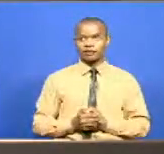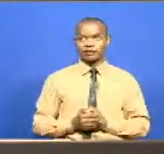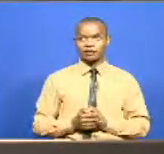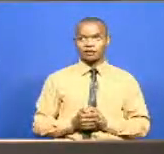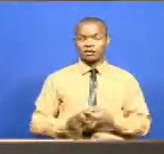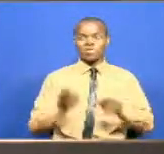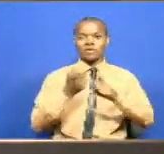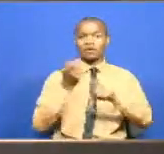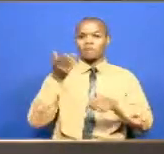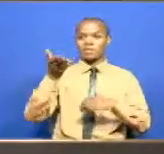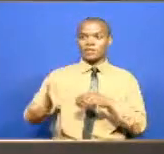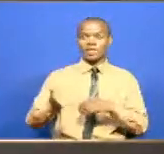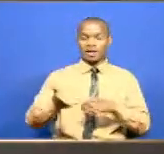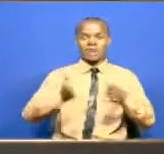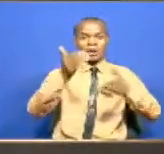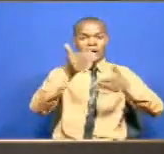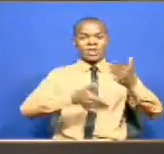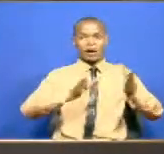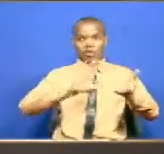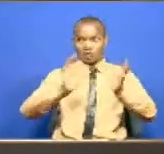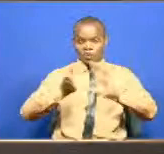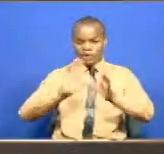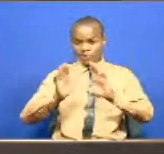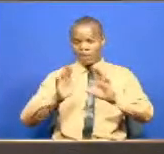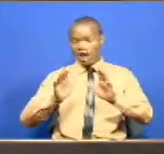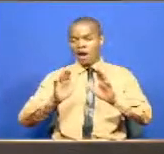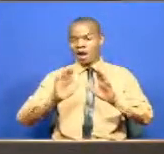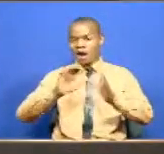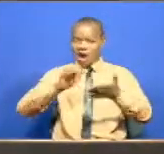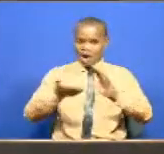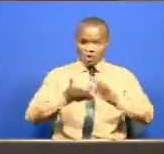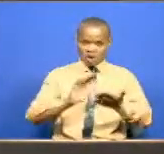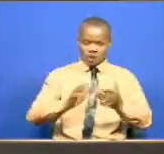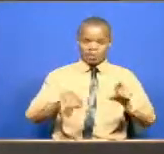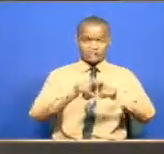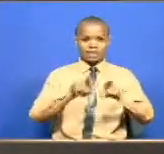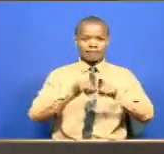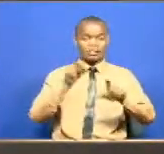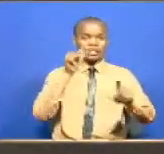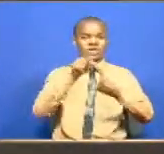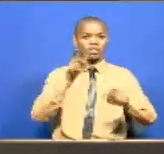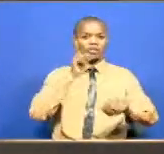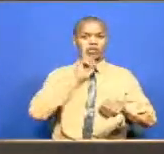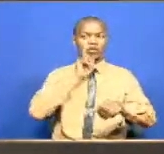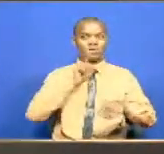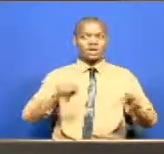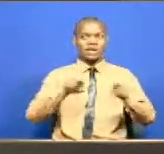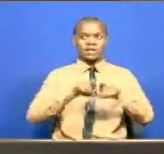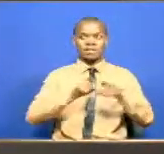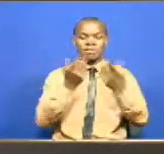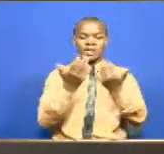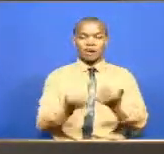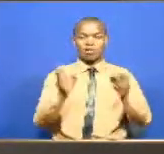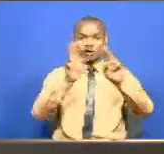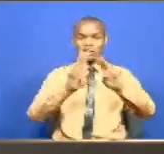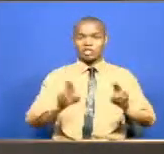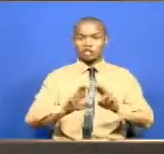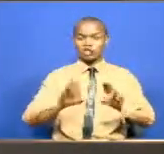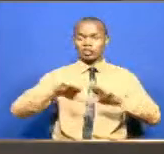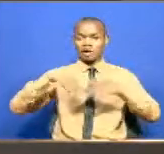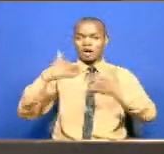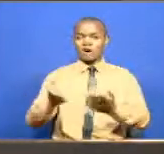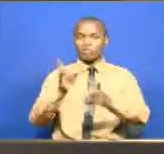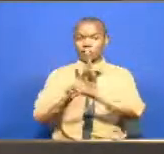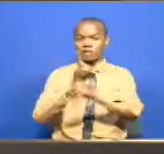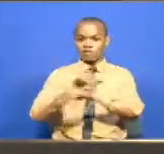hapo mtazamaji, nahitimisha utabiri wa hali ya hewa kwa sasa. Hadi kesho inshallah, na kuacha na utabiri wa hali ya hewa katika maeneo